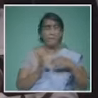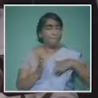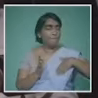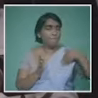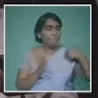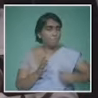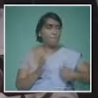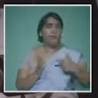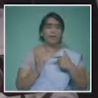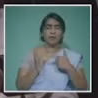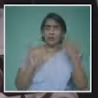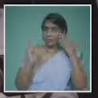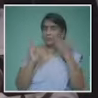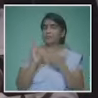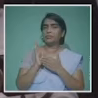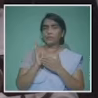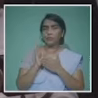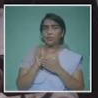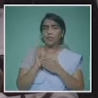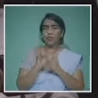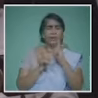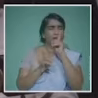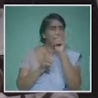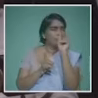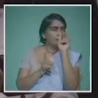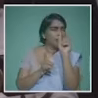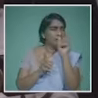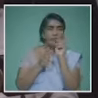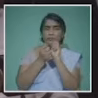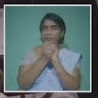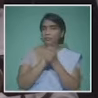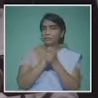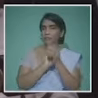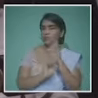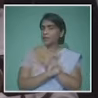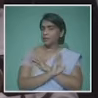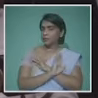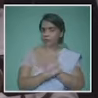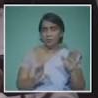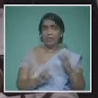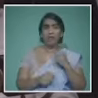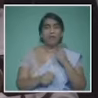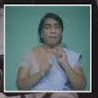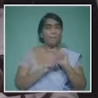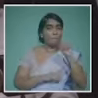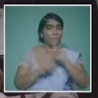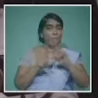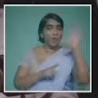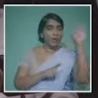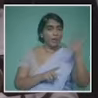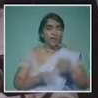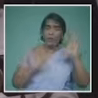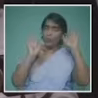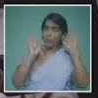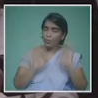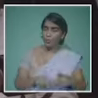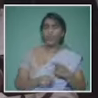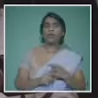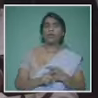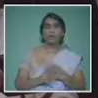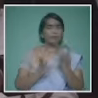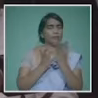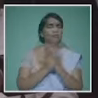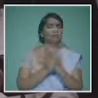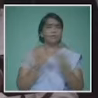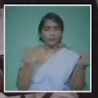මූලික කොටසක් එක වචනයක් සංශෝධනය කරන්නේ නැතුව පාර්ලිමේන්තුවට ගේන්නේ නැතුව